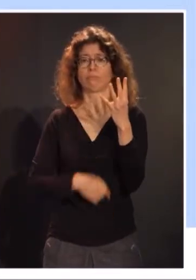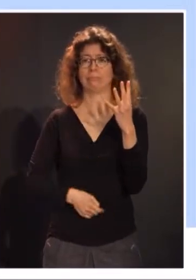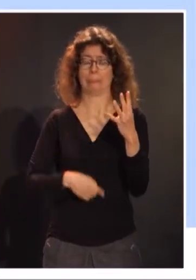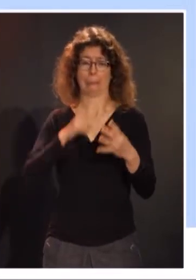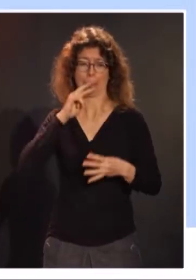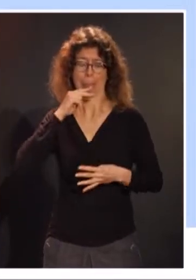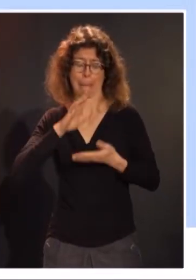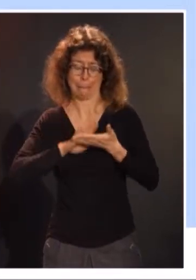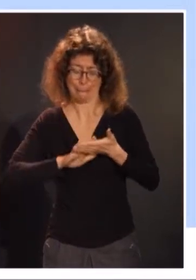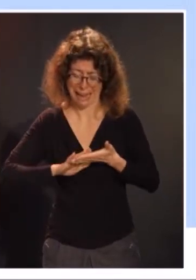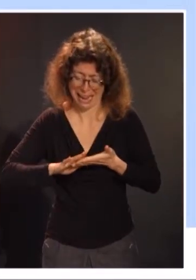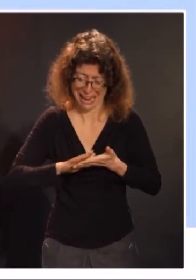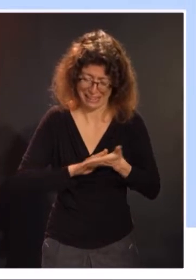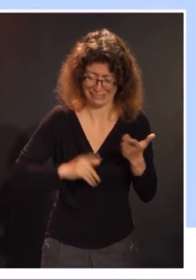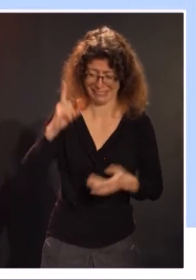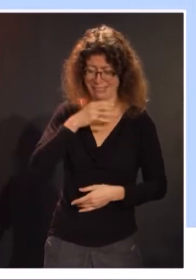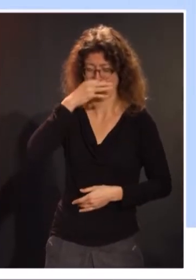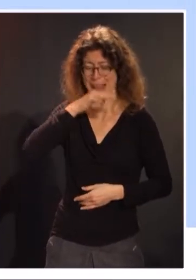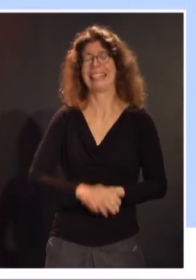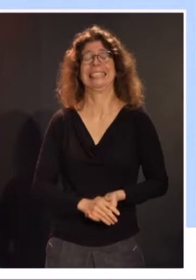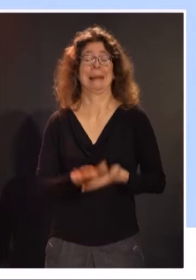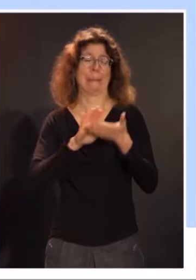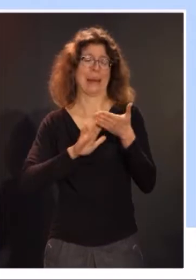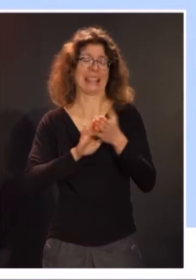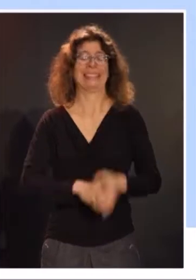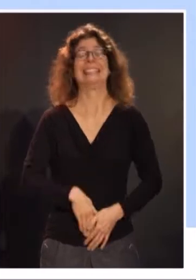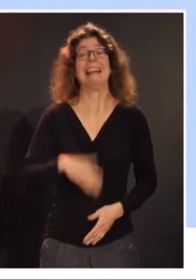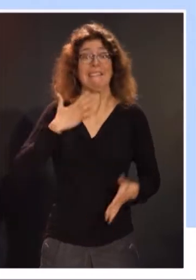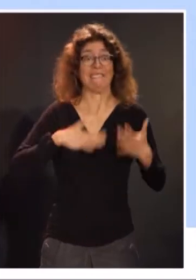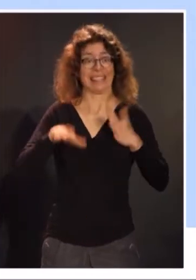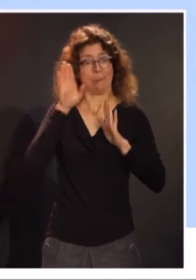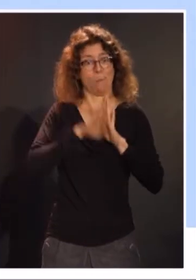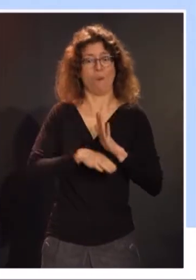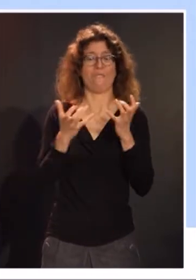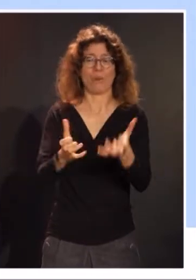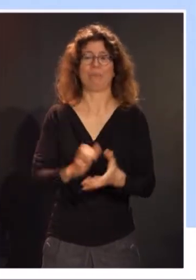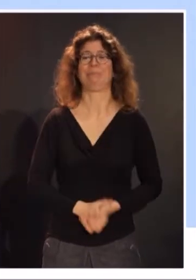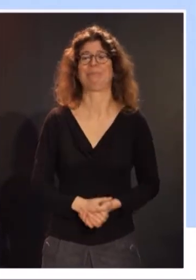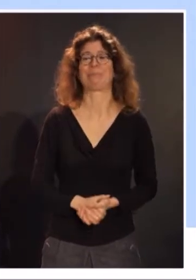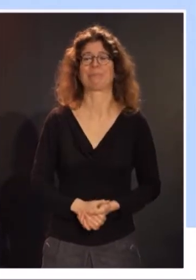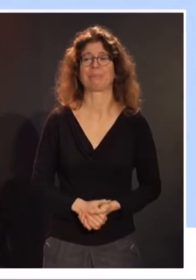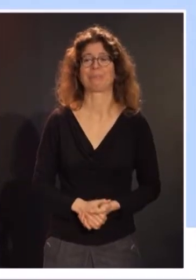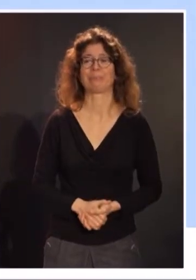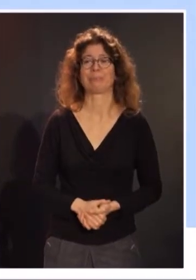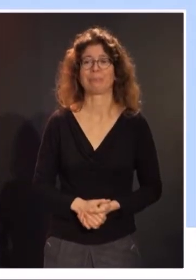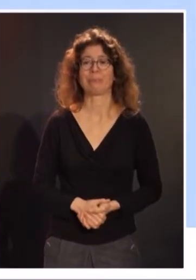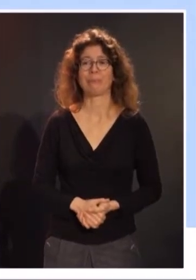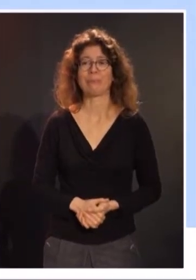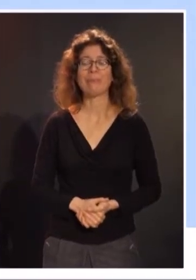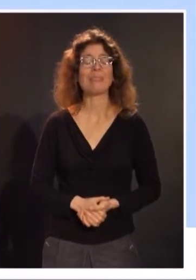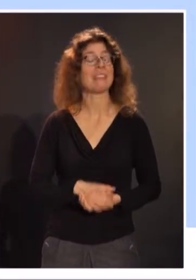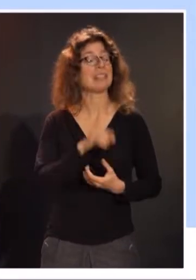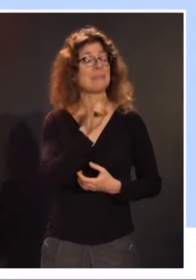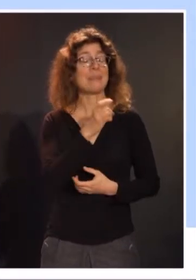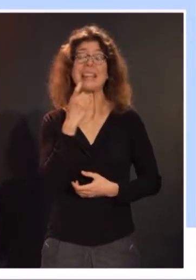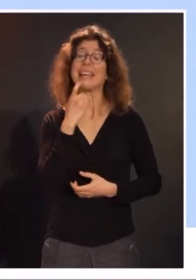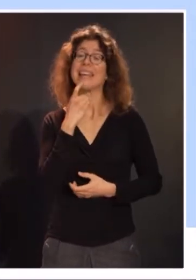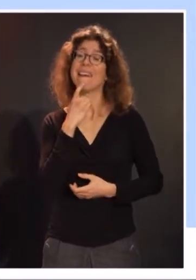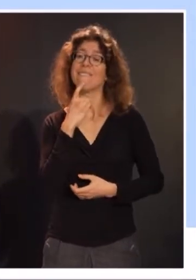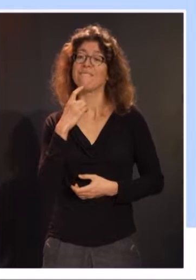La fatigabilité, excusez-moi. Le positionnement de cet élève vis-à-vis de